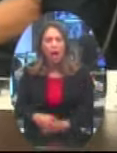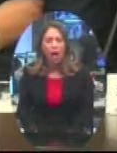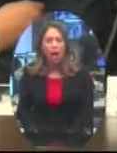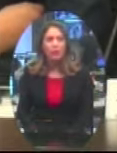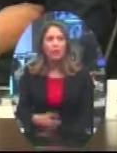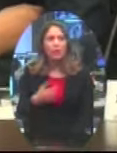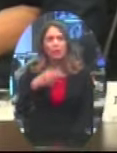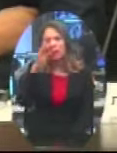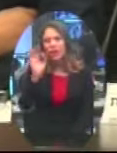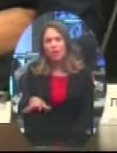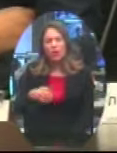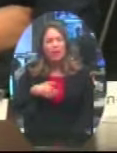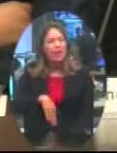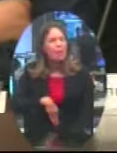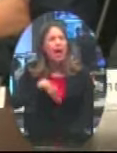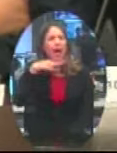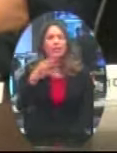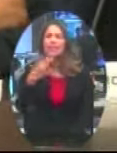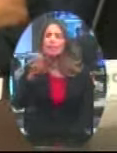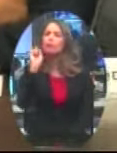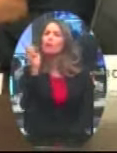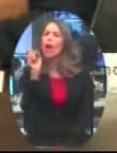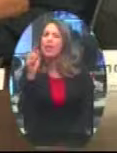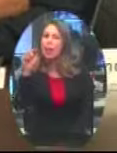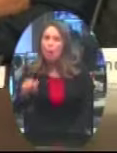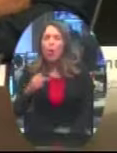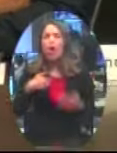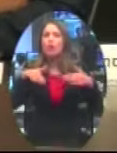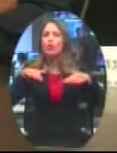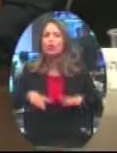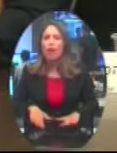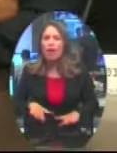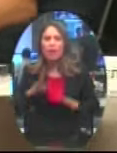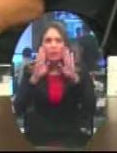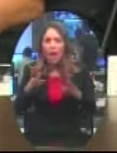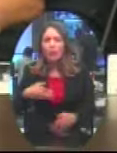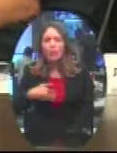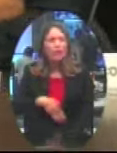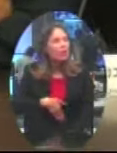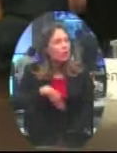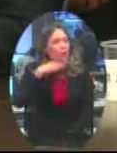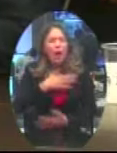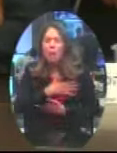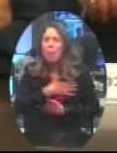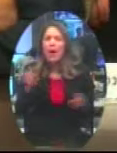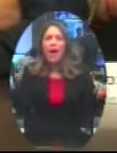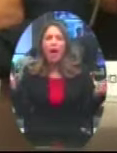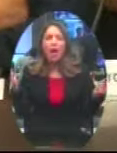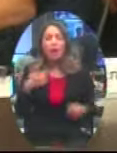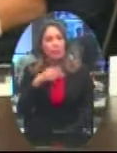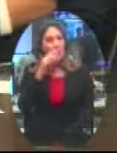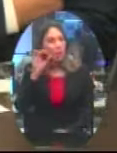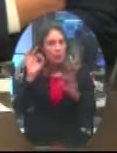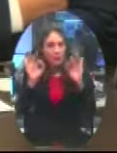לי 20 שנה פה, אני יושב, תאמינו לי, נשבר כבר, ואני מדבר ברצינות. אי אפשר לנהל את המדינה